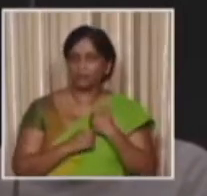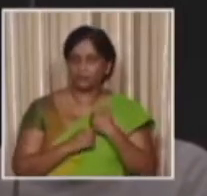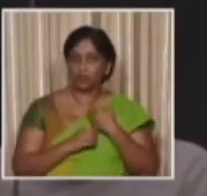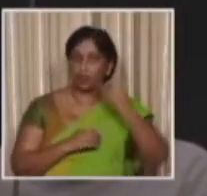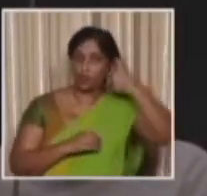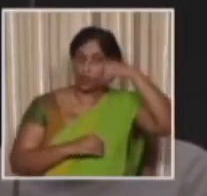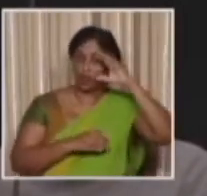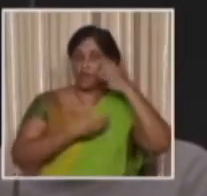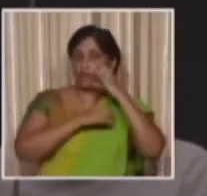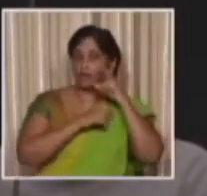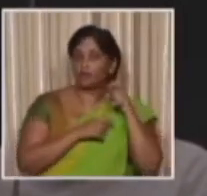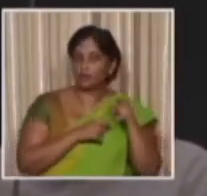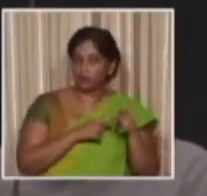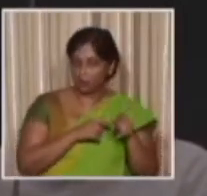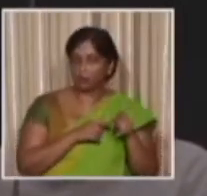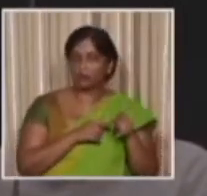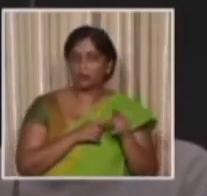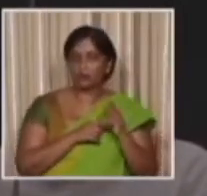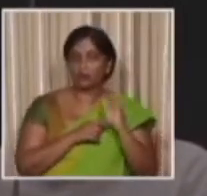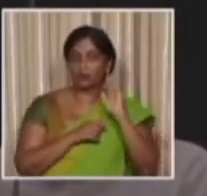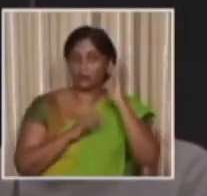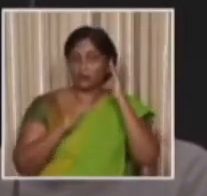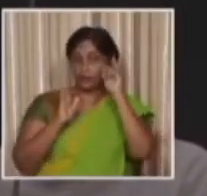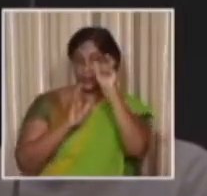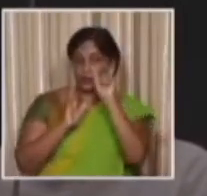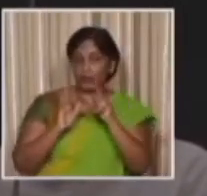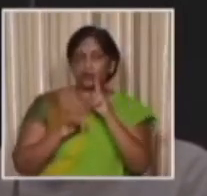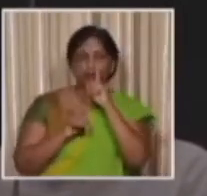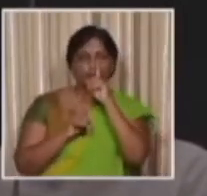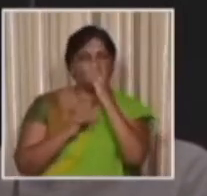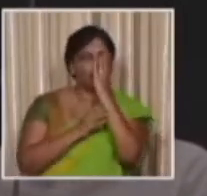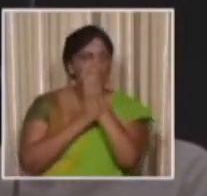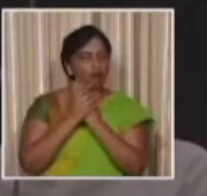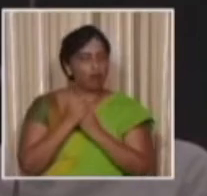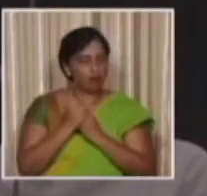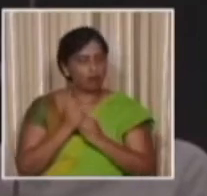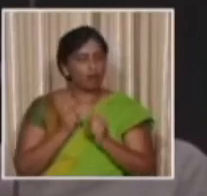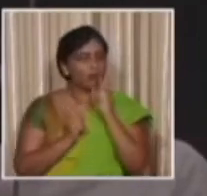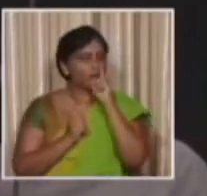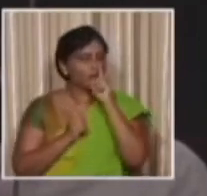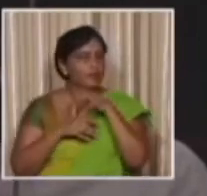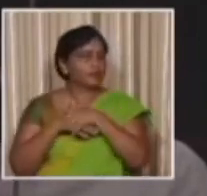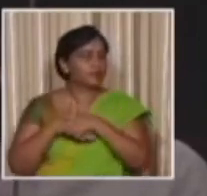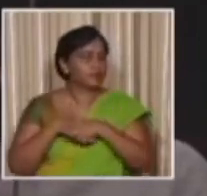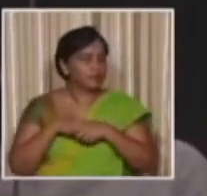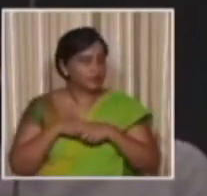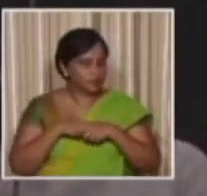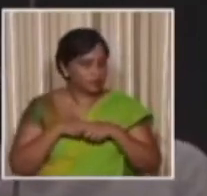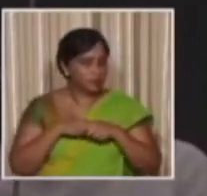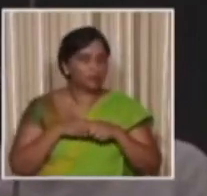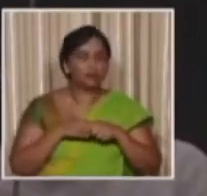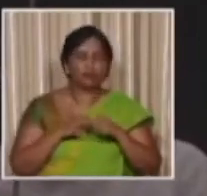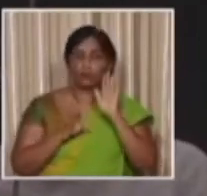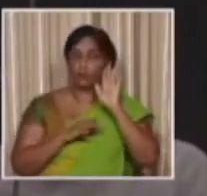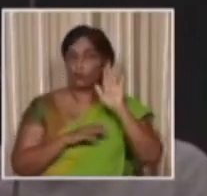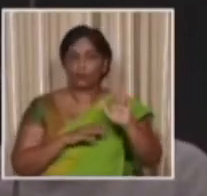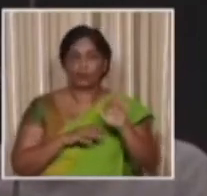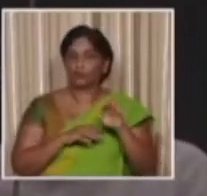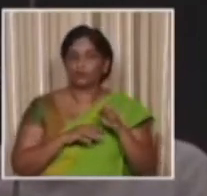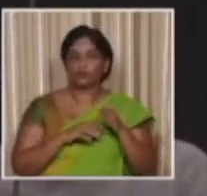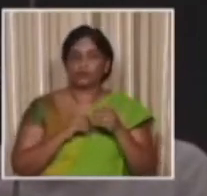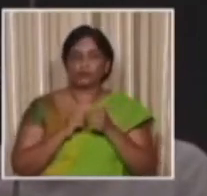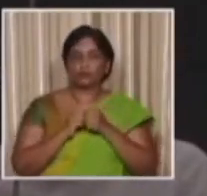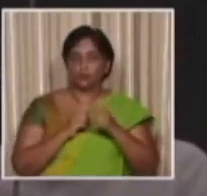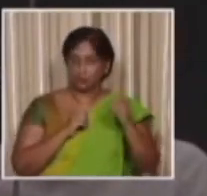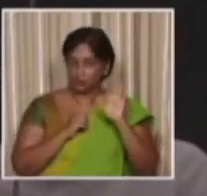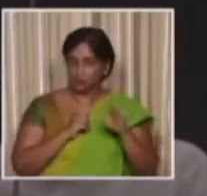ஒரு இடத்திற்கு அல்லது ஒரு மதத்திற்கு உரித்தானதாக சில பேர் அது அதிகாரிகளும் அல்ல அது அமைச்சு சார்ந்தவர்களும் அல்ல ஒரு சில பௌத்த